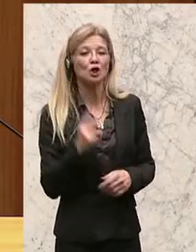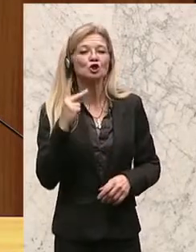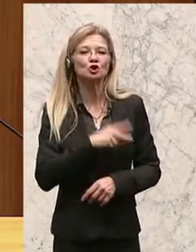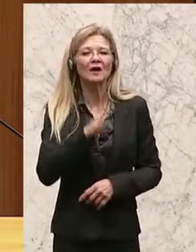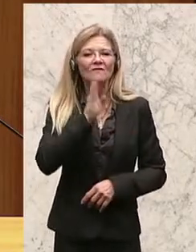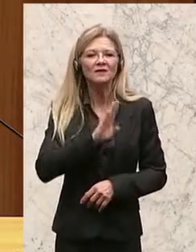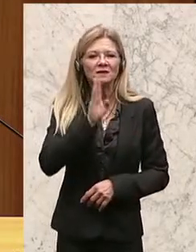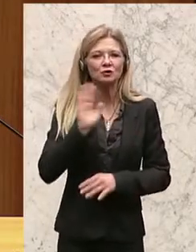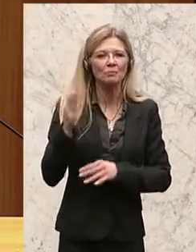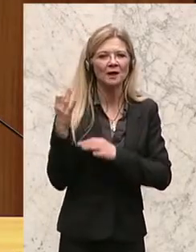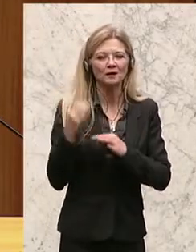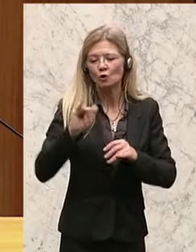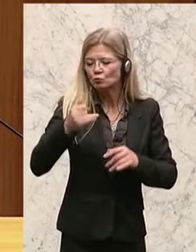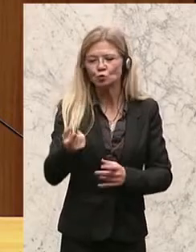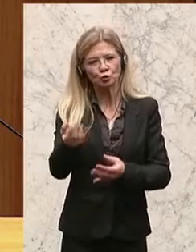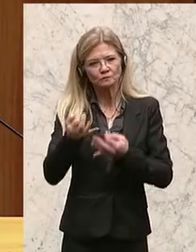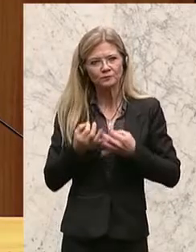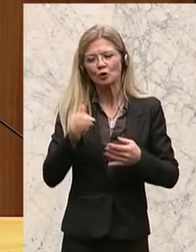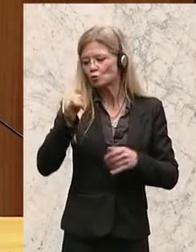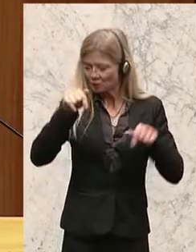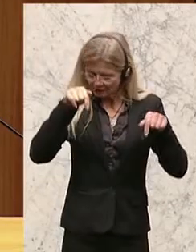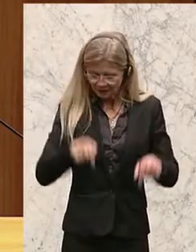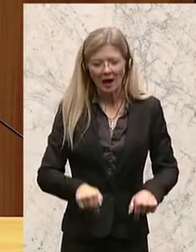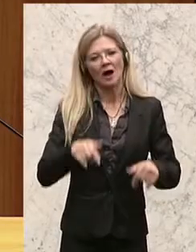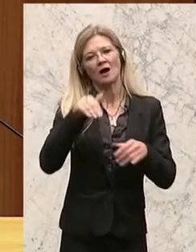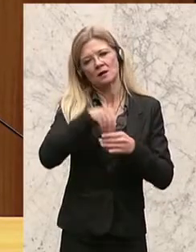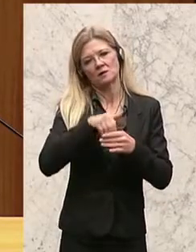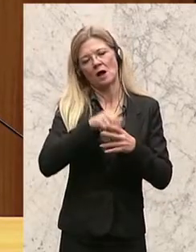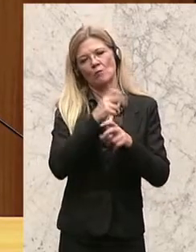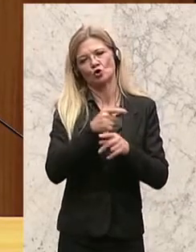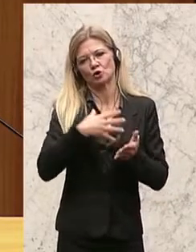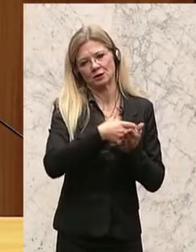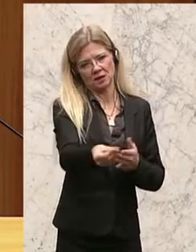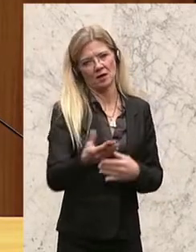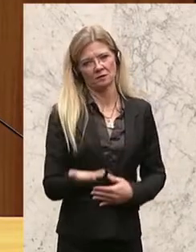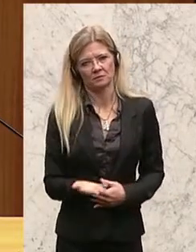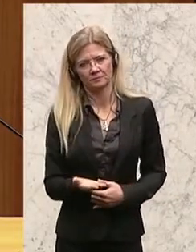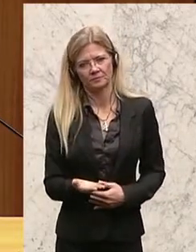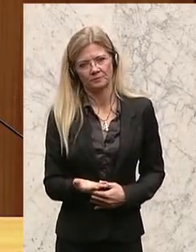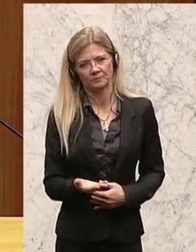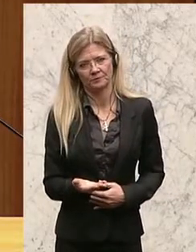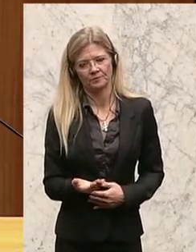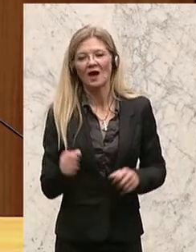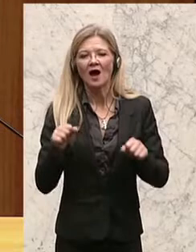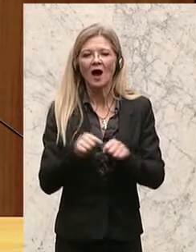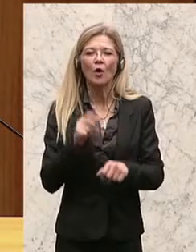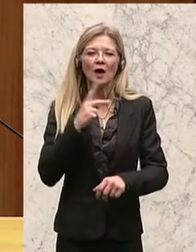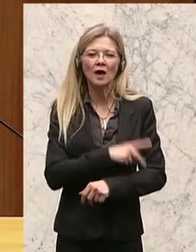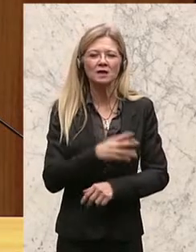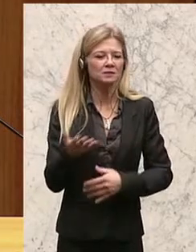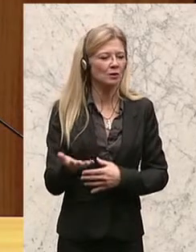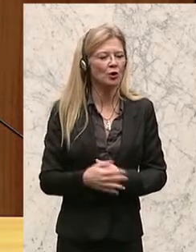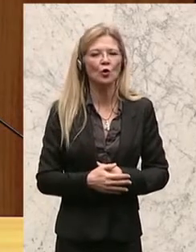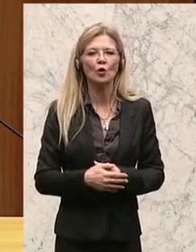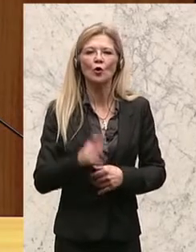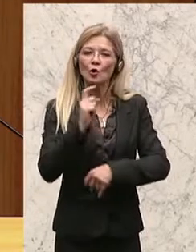einbezogen werden, die müssen selbstverständlich bei uns in Österreich abgeführt werden. Auch fordert die SPÖ Burgenland, man höre und